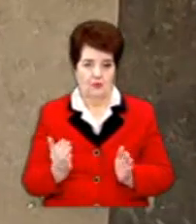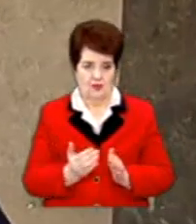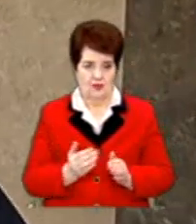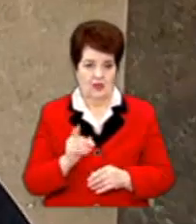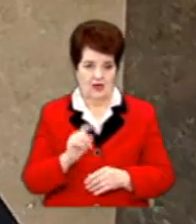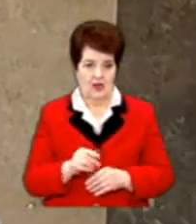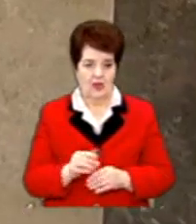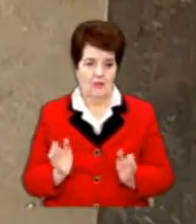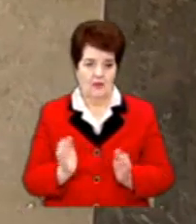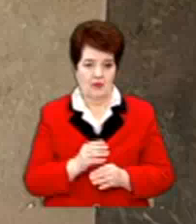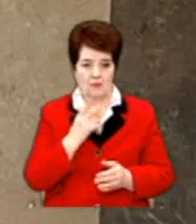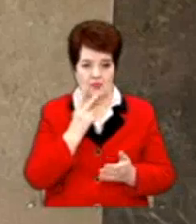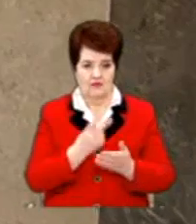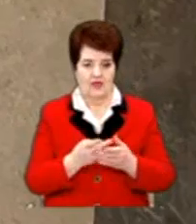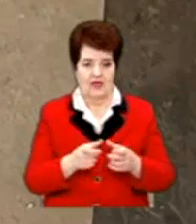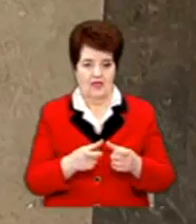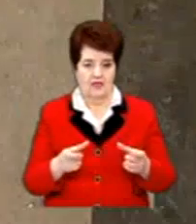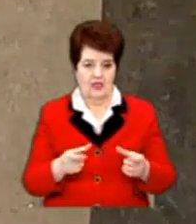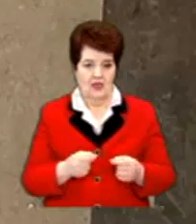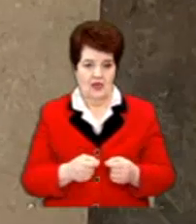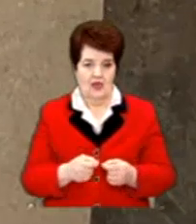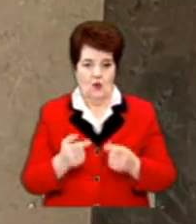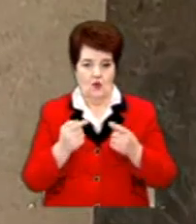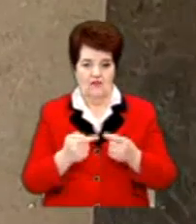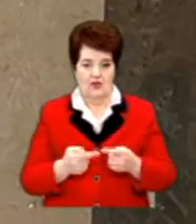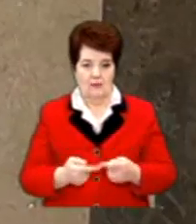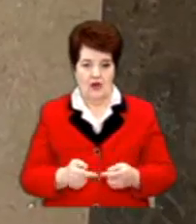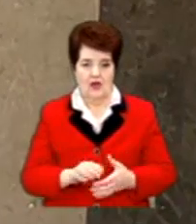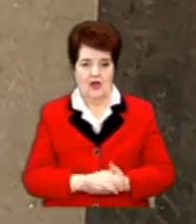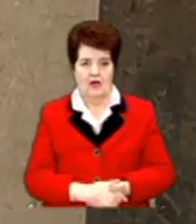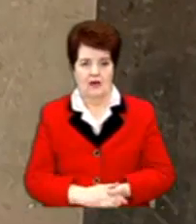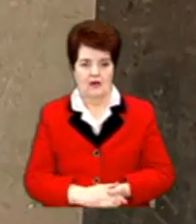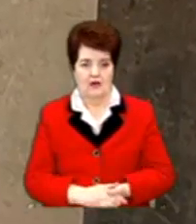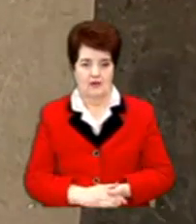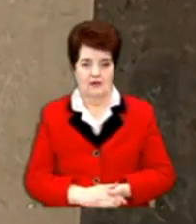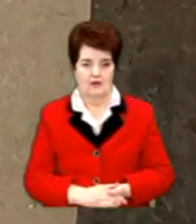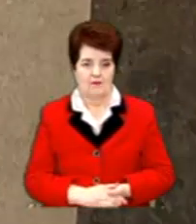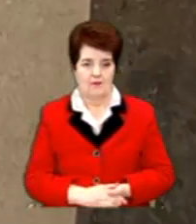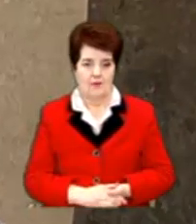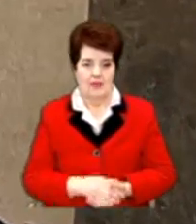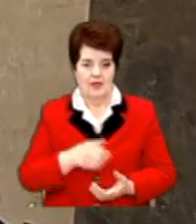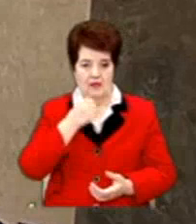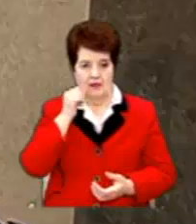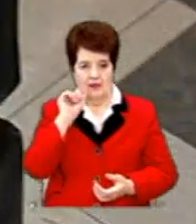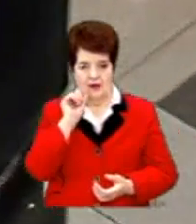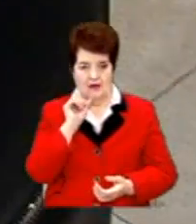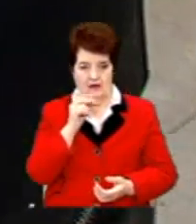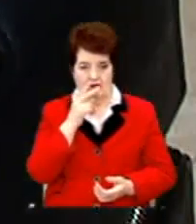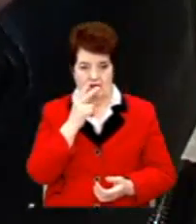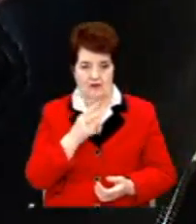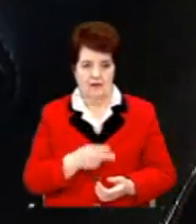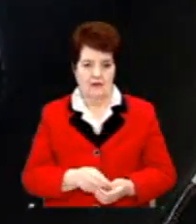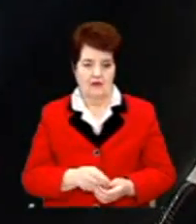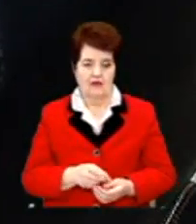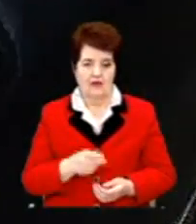mic. Pot să vă arăt și confirmarea. Undeva. Nu, ieri am ridicat-o